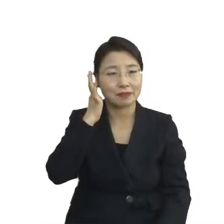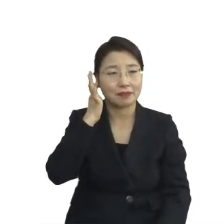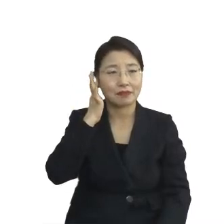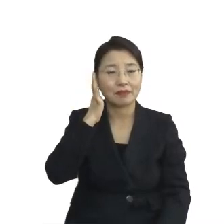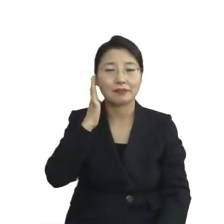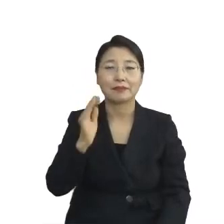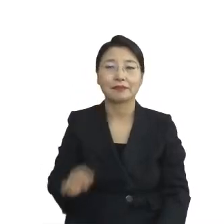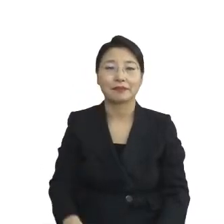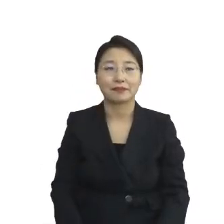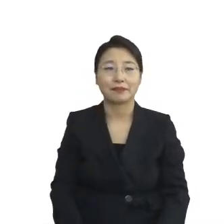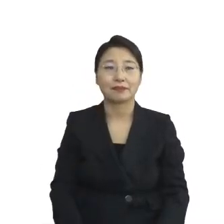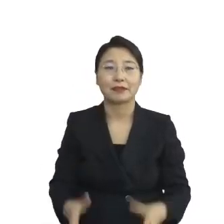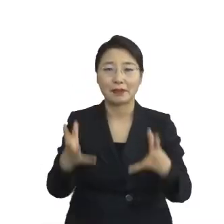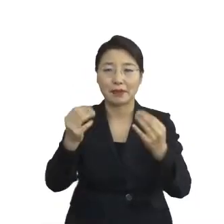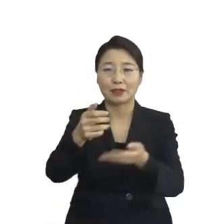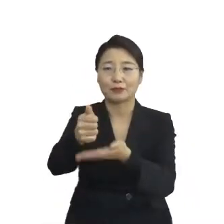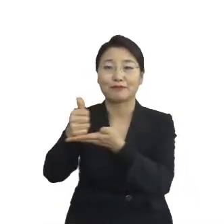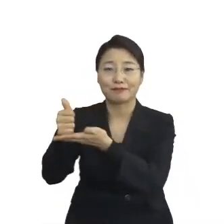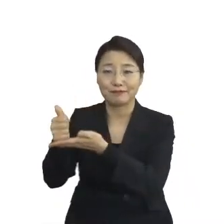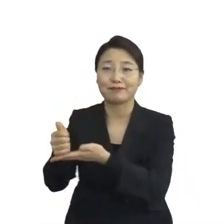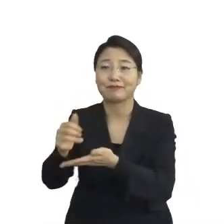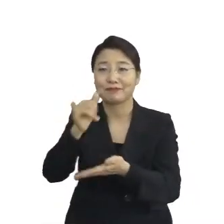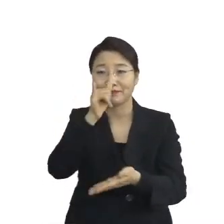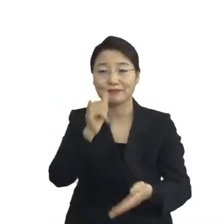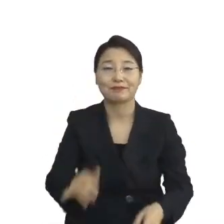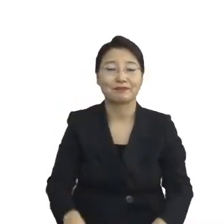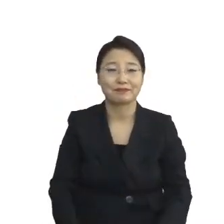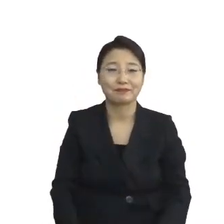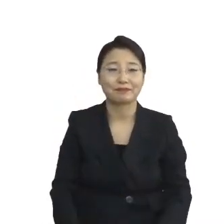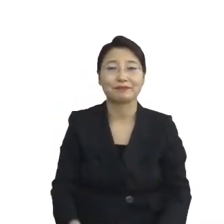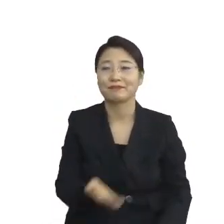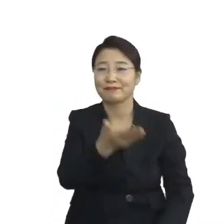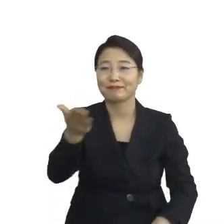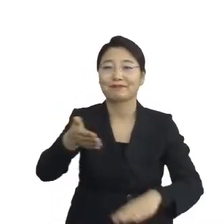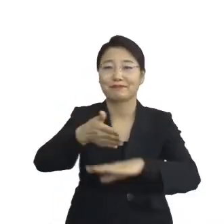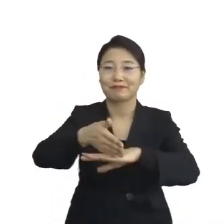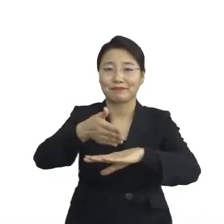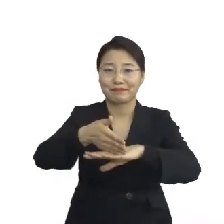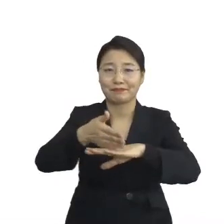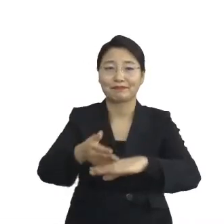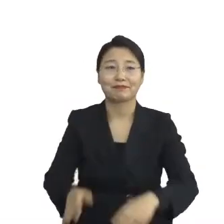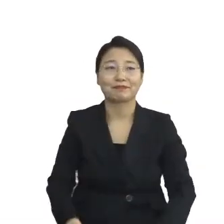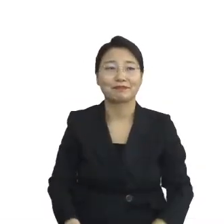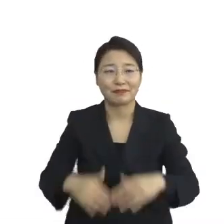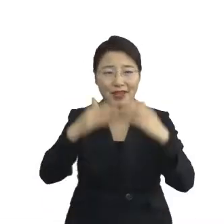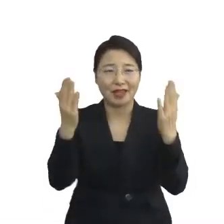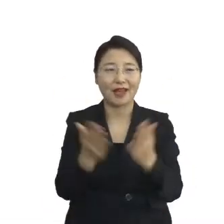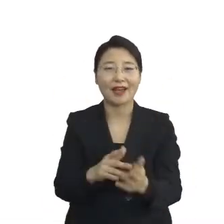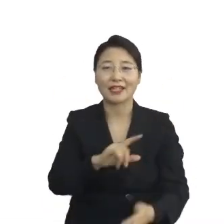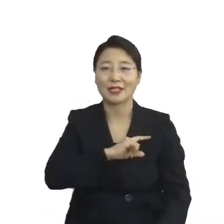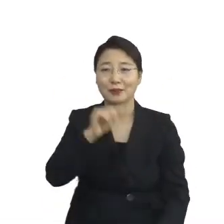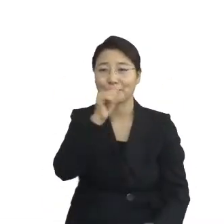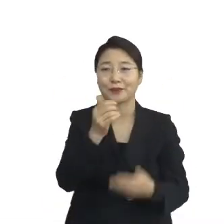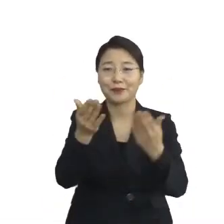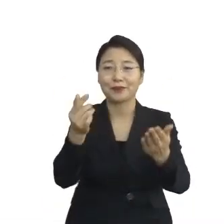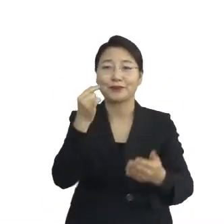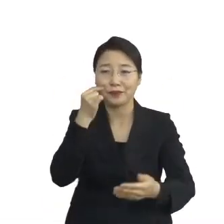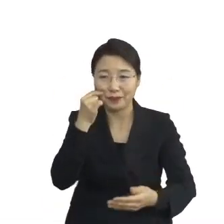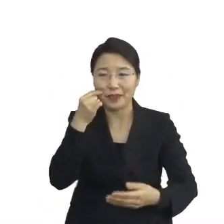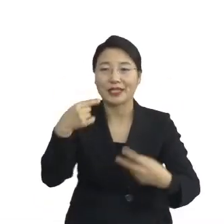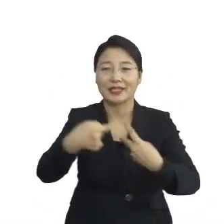통장님 등 많은 내빈 및 구민 여러분께 깊은 감사를 드리며 일일이 소개해드리지 못하는 점